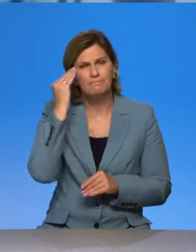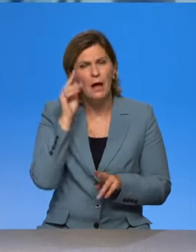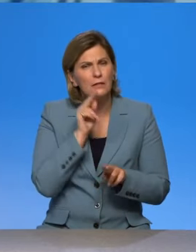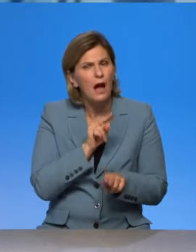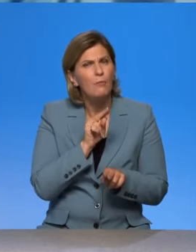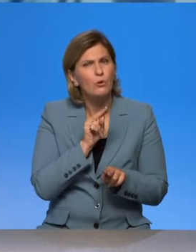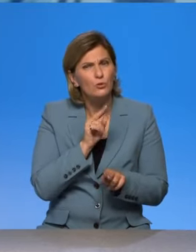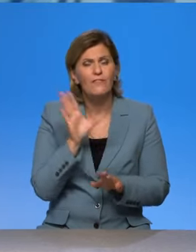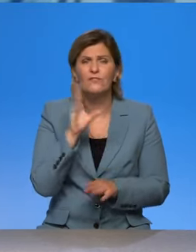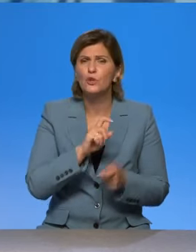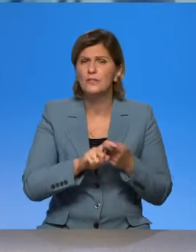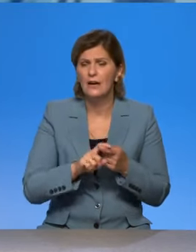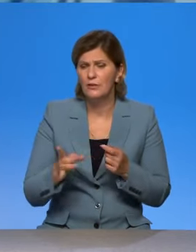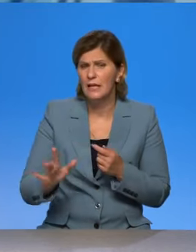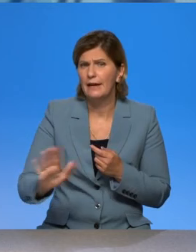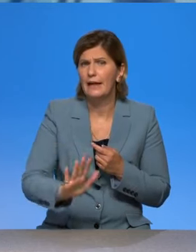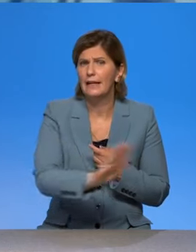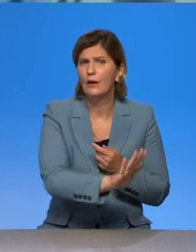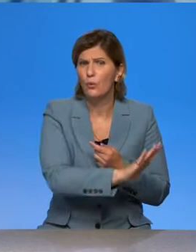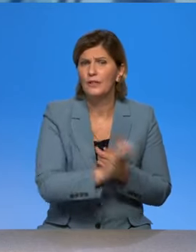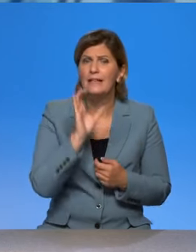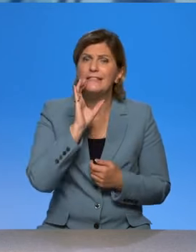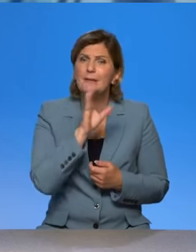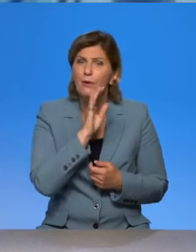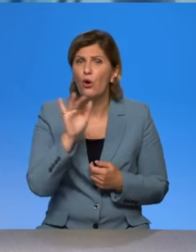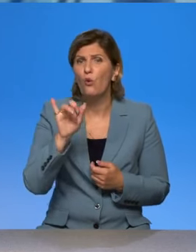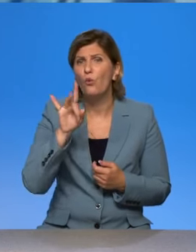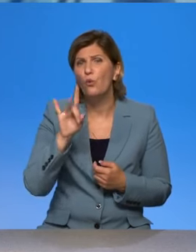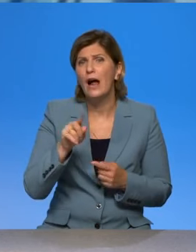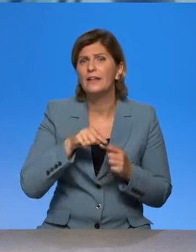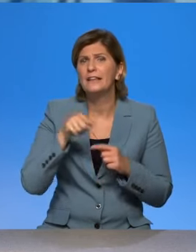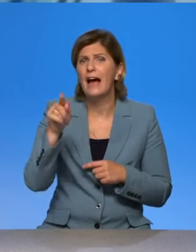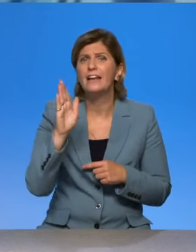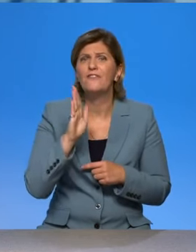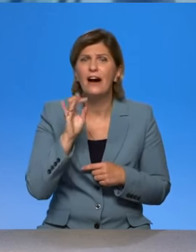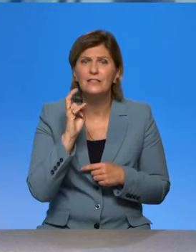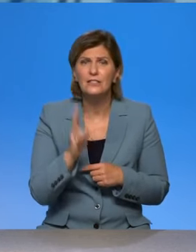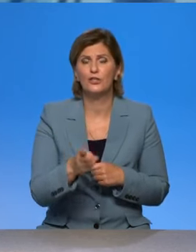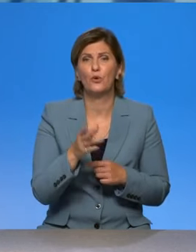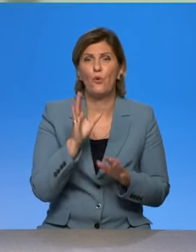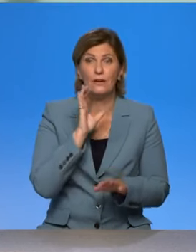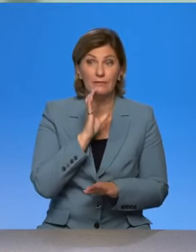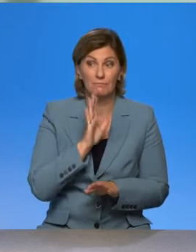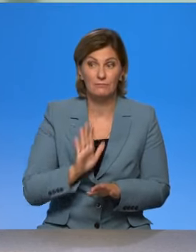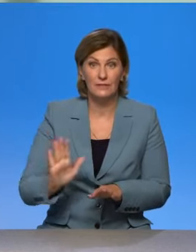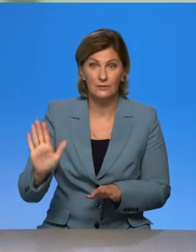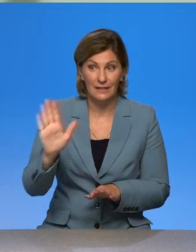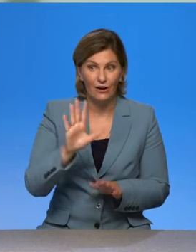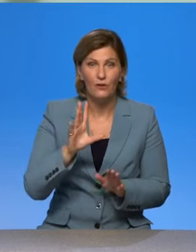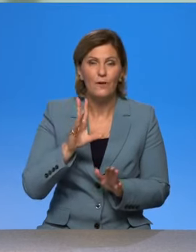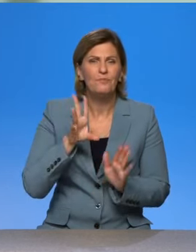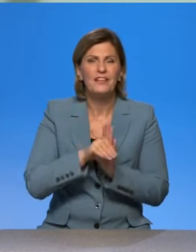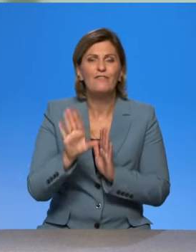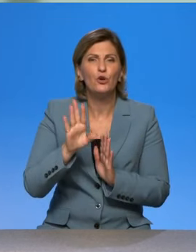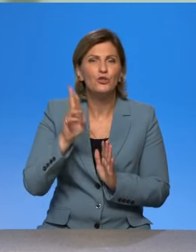от регионов. Сибиряки, Урал, Дальний Восток, Хабаровск, северяне, исключаю Якутию,